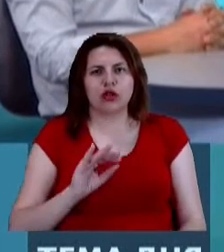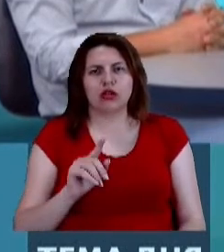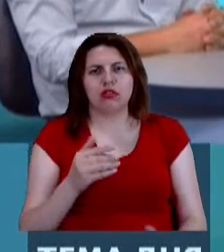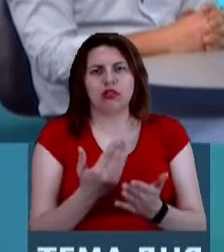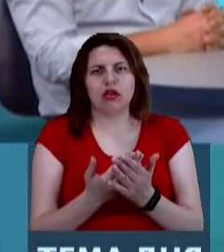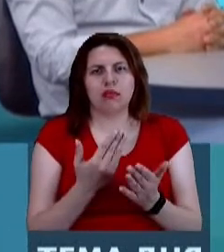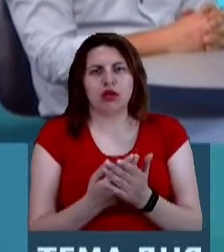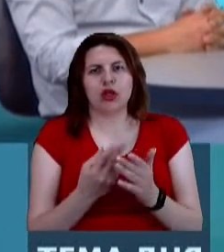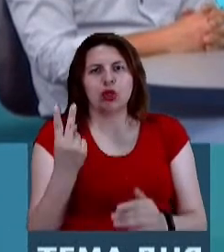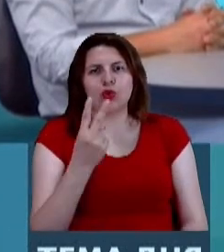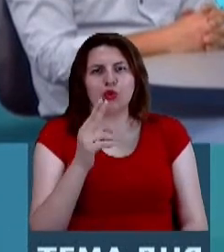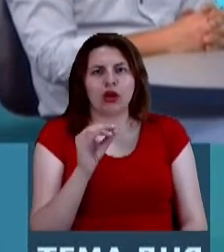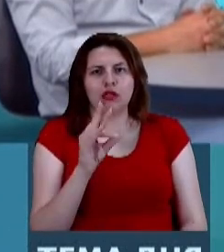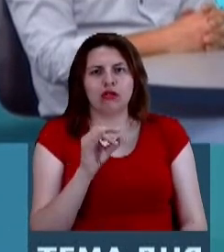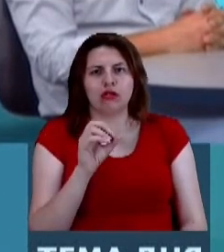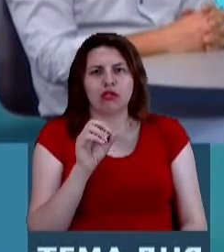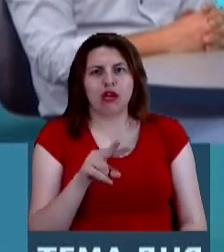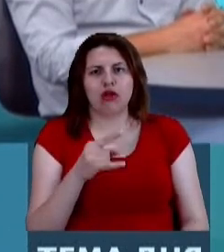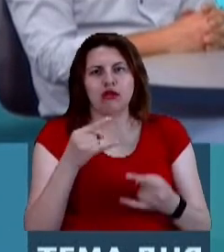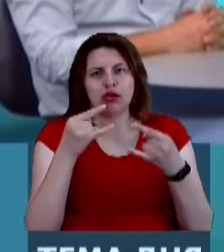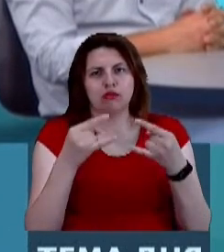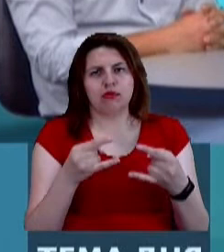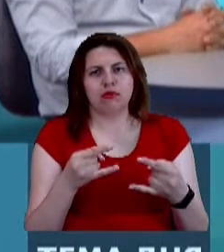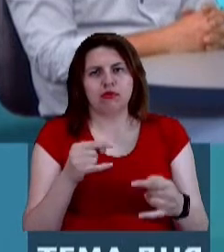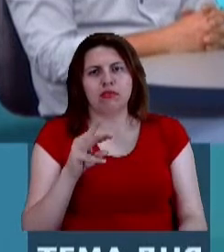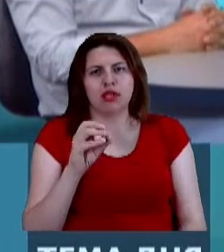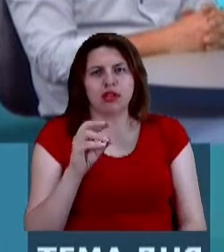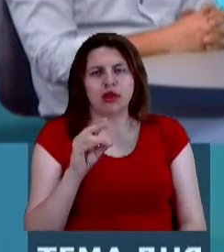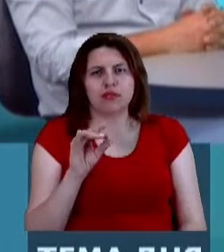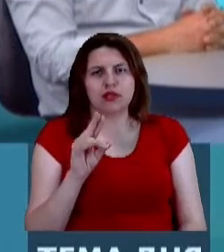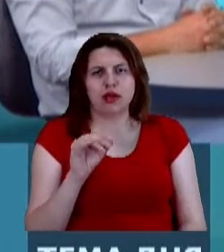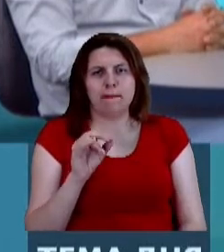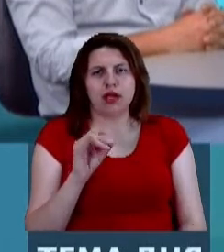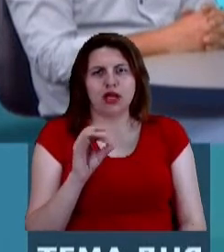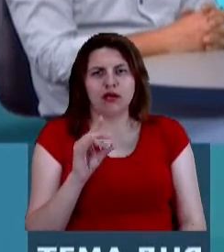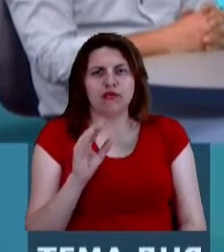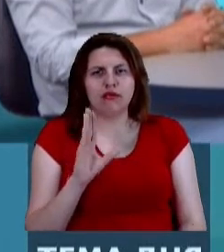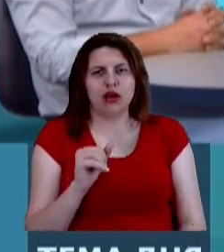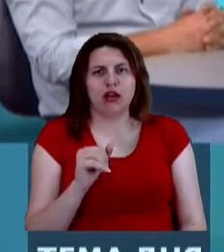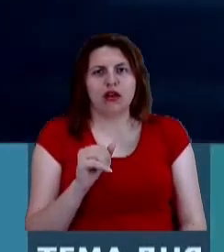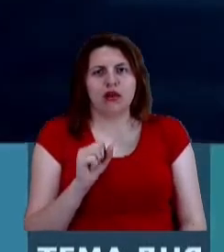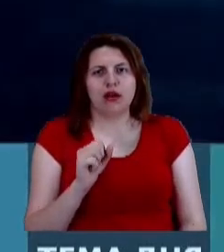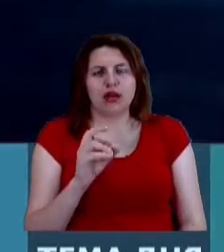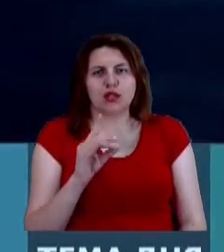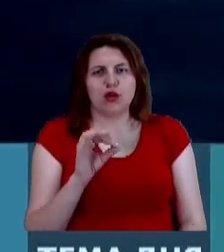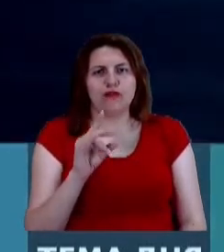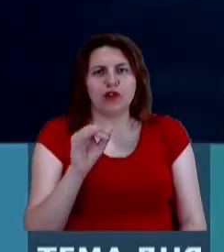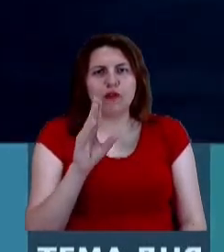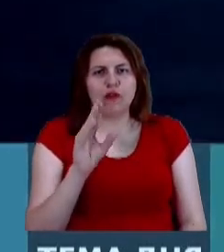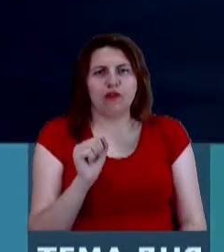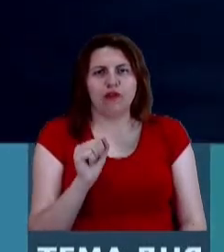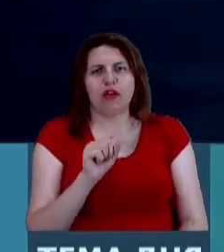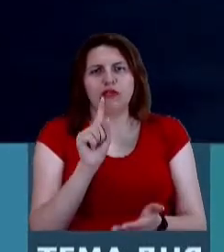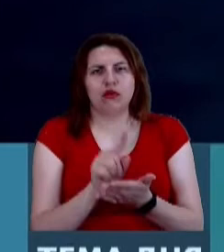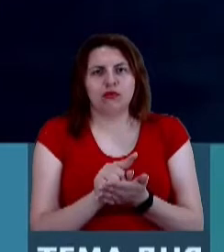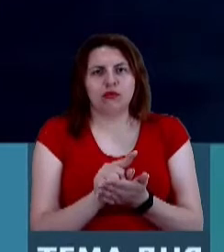канал», телебачення, «Мадам Скабєєва», передачі Соловйова, в них же обов'язково